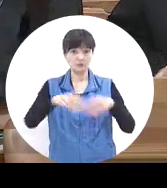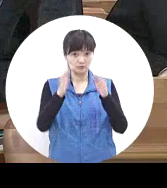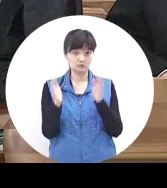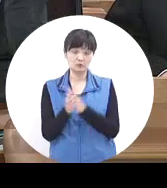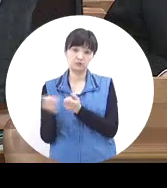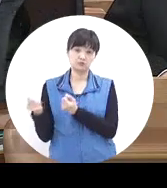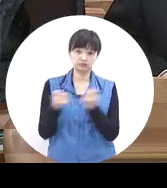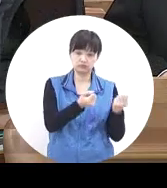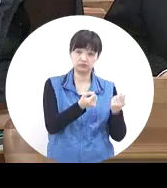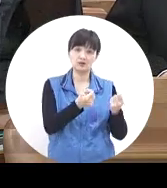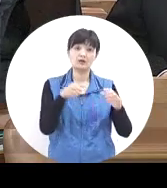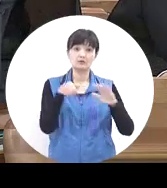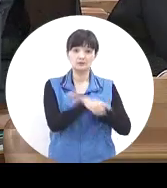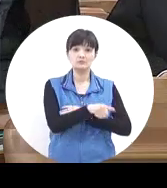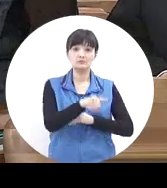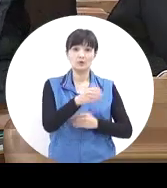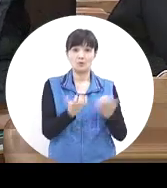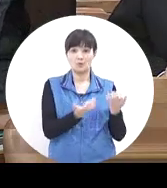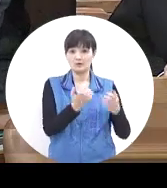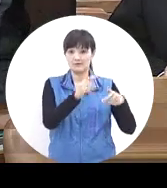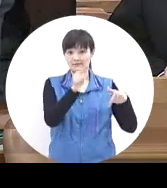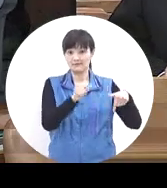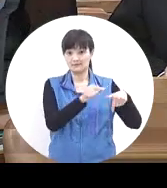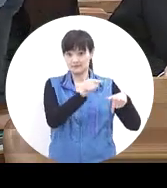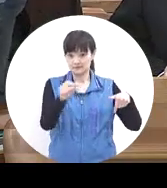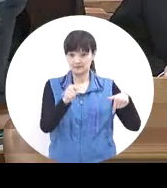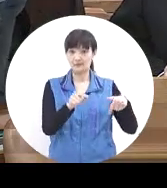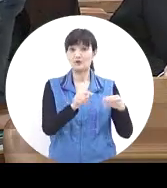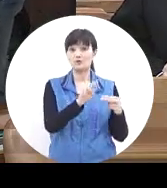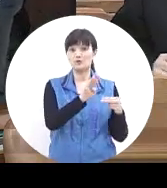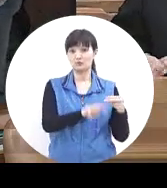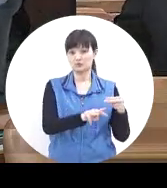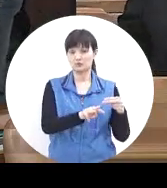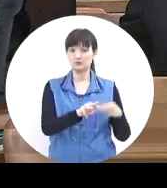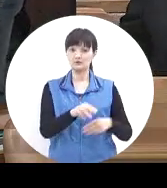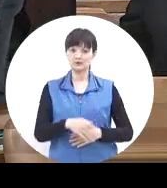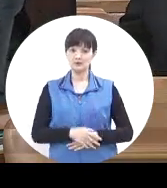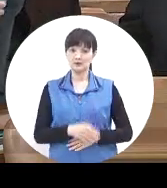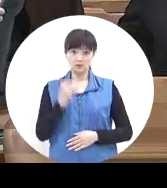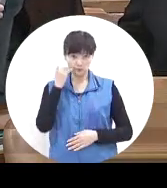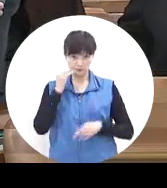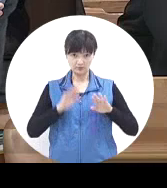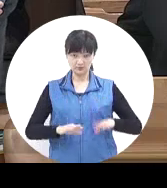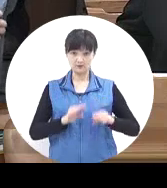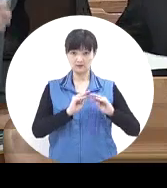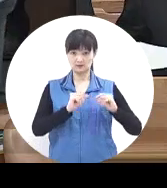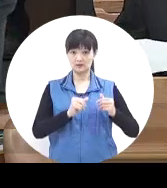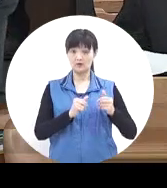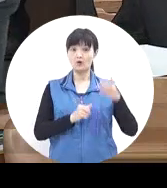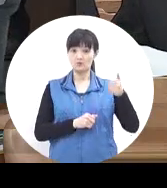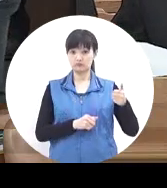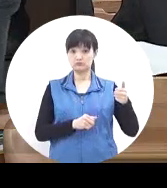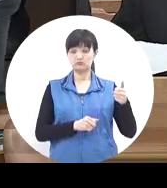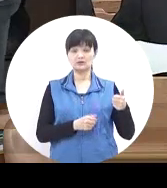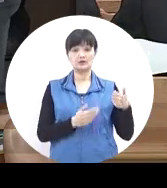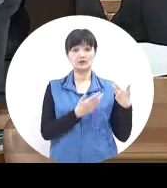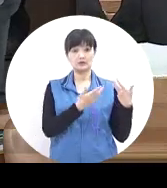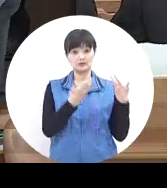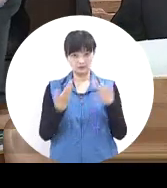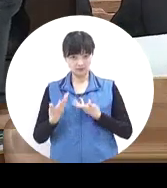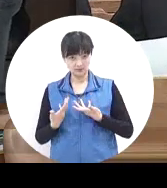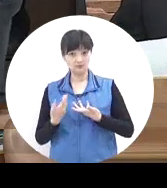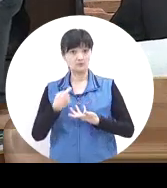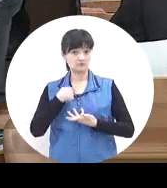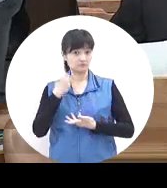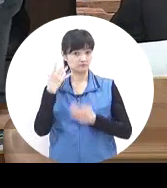市长，能够把现有的土地，如果地主已经交给我们市政府的土地，能够不影响的方